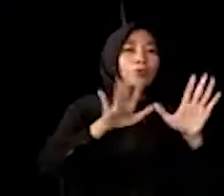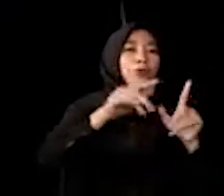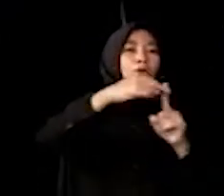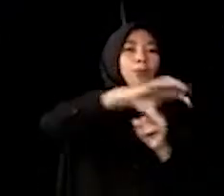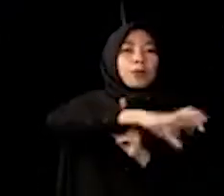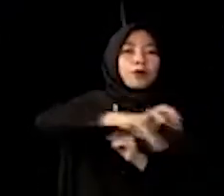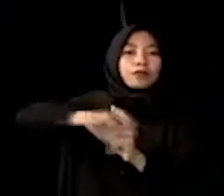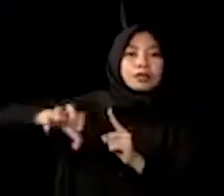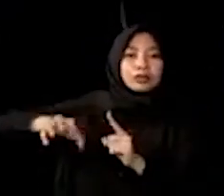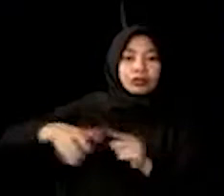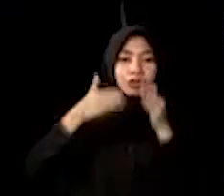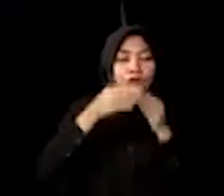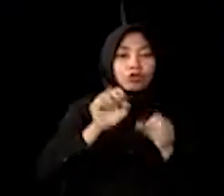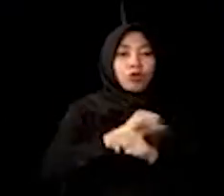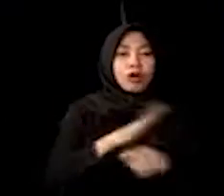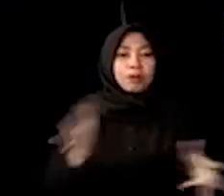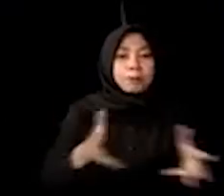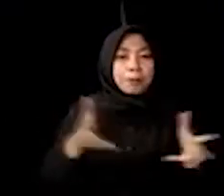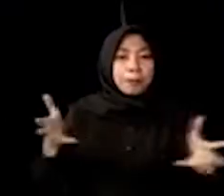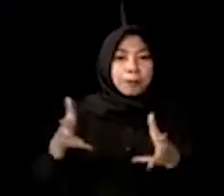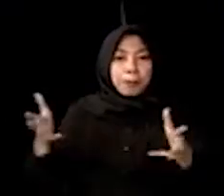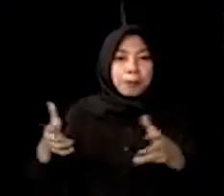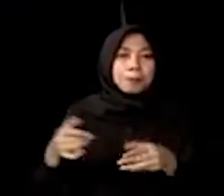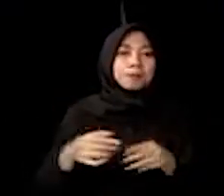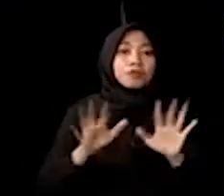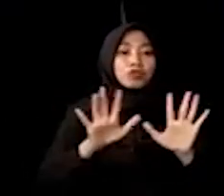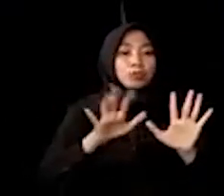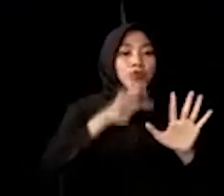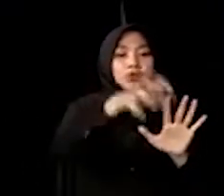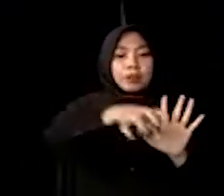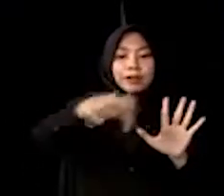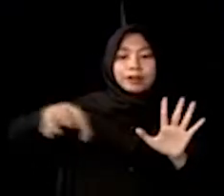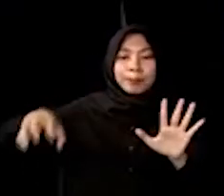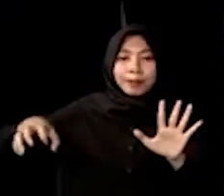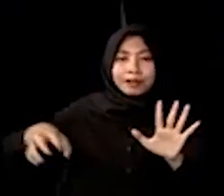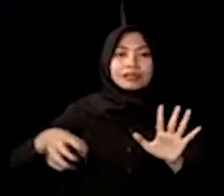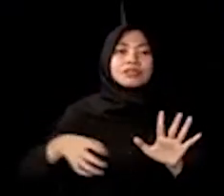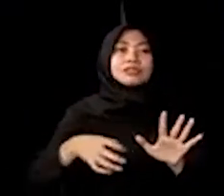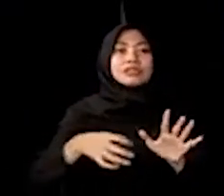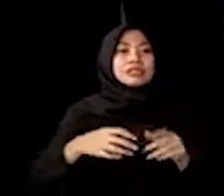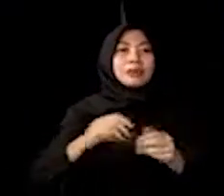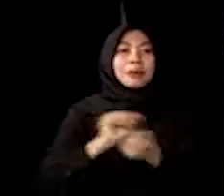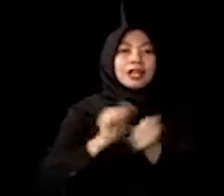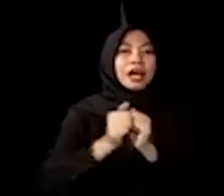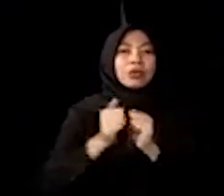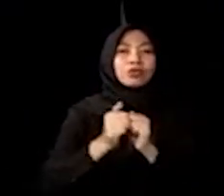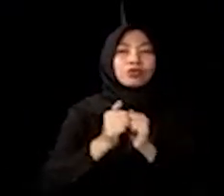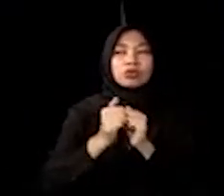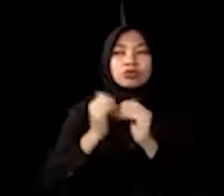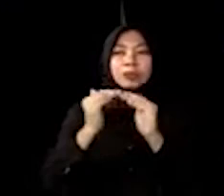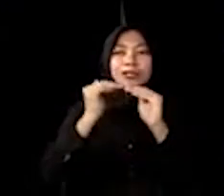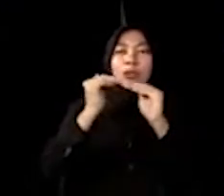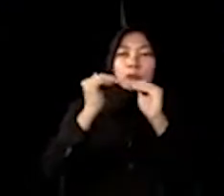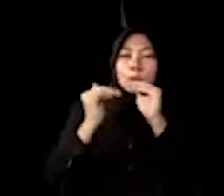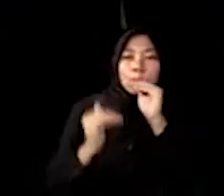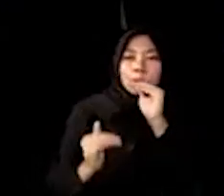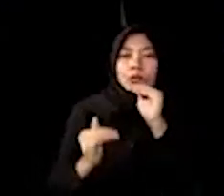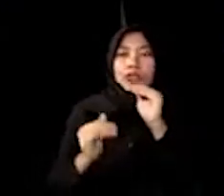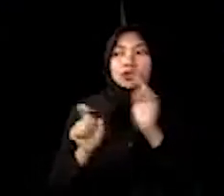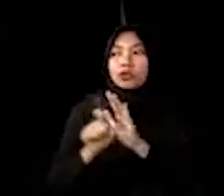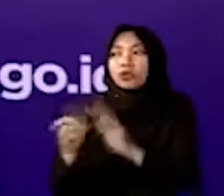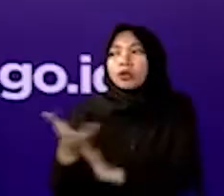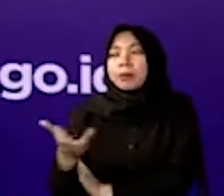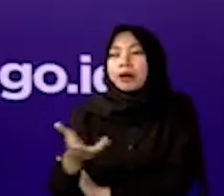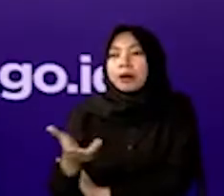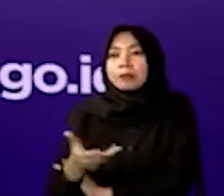perbaikan yang signifikan di antara 10 atau yang terbaik yang mana Pak yang mampu melakukan mengendalikan penularan Pak